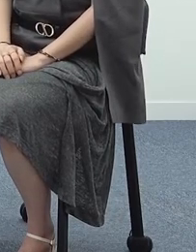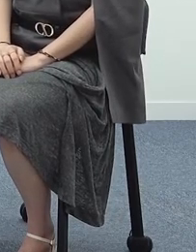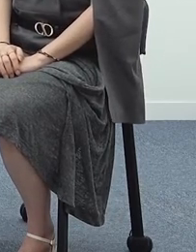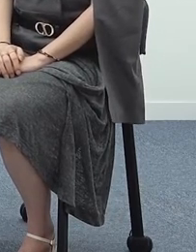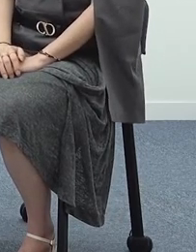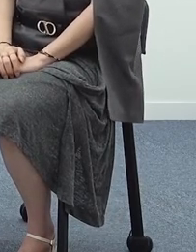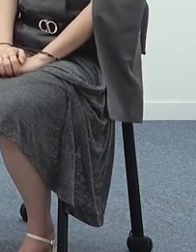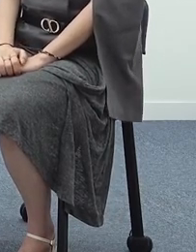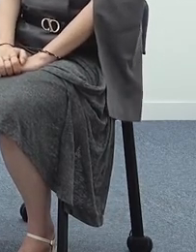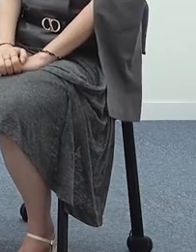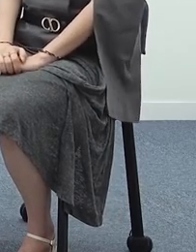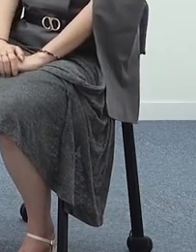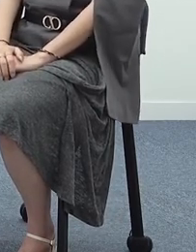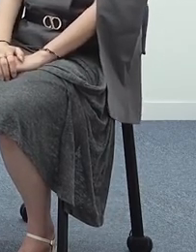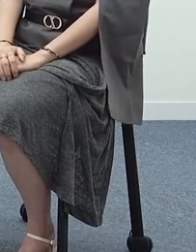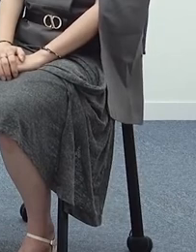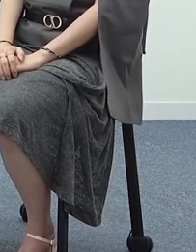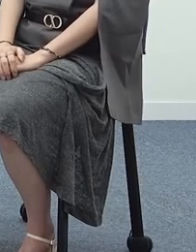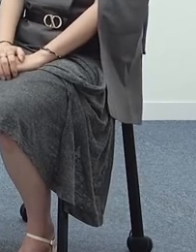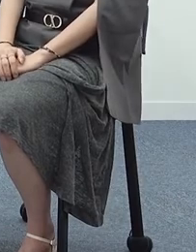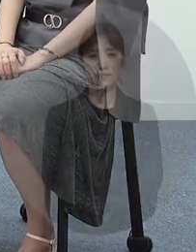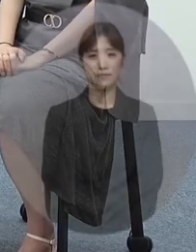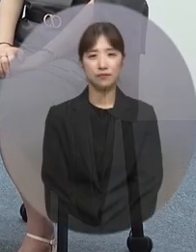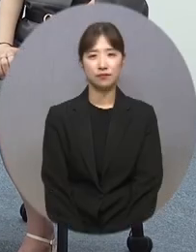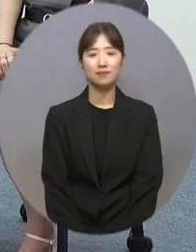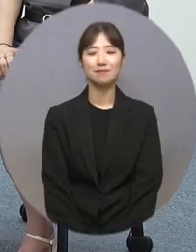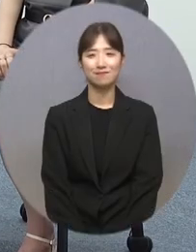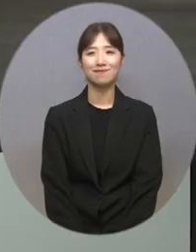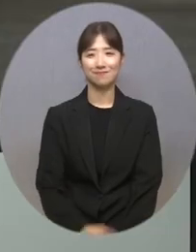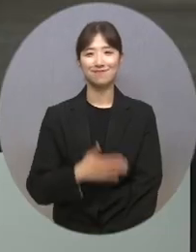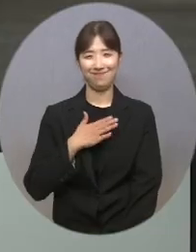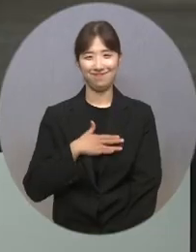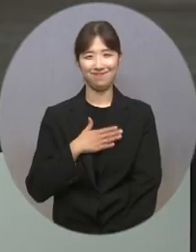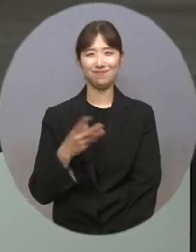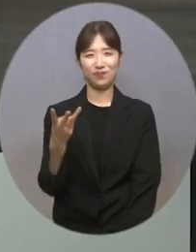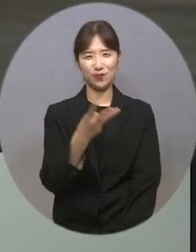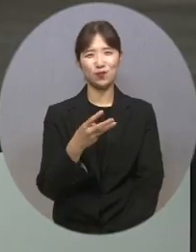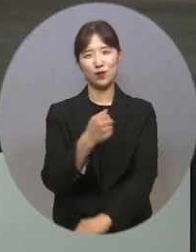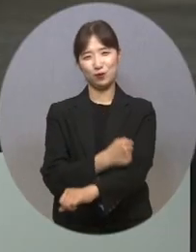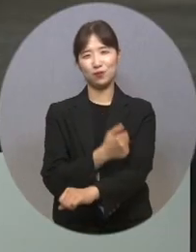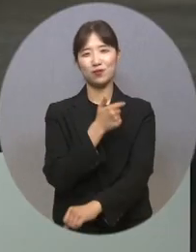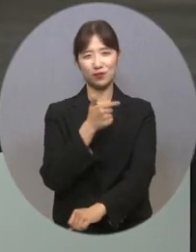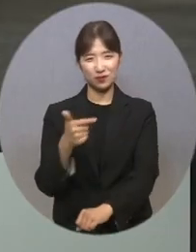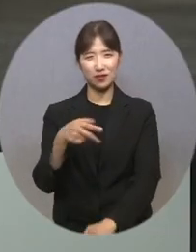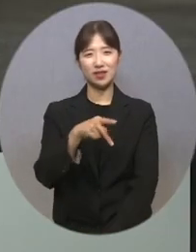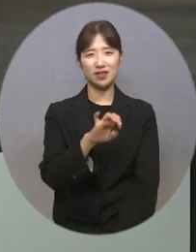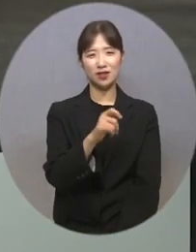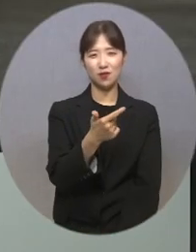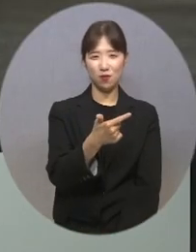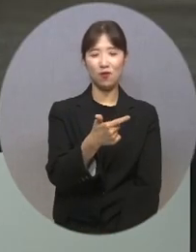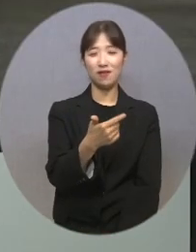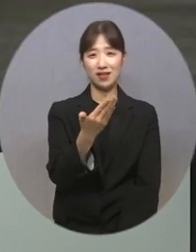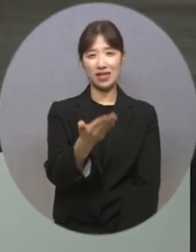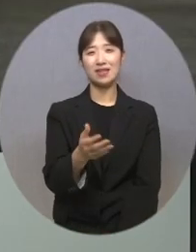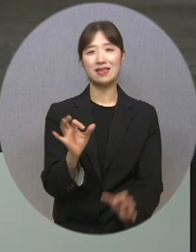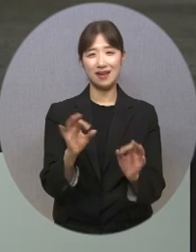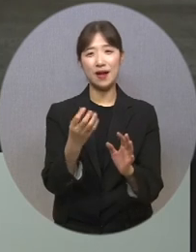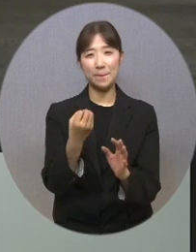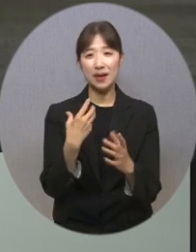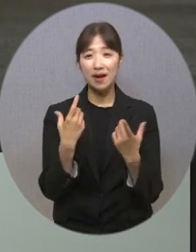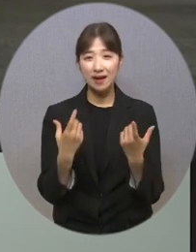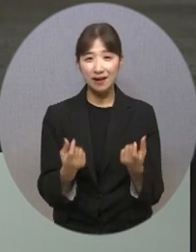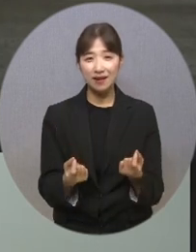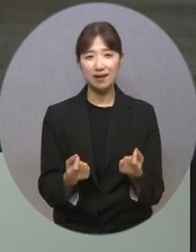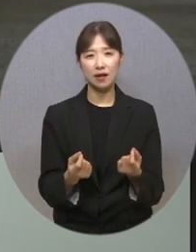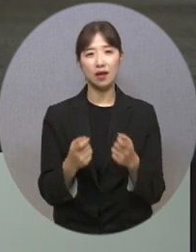좋겠습니다 4 으 3분간 너무 수고하셨어요 우리 수원 님 아까 잠깐 말씀하셨는데 사실